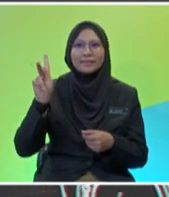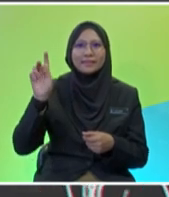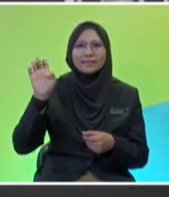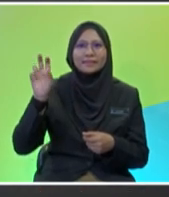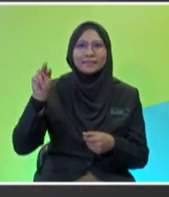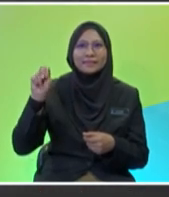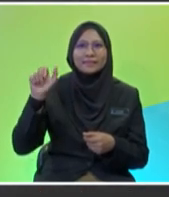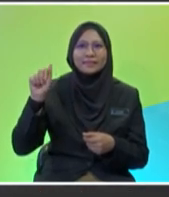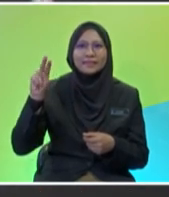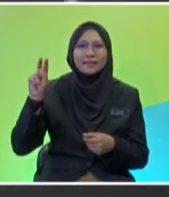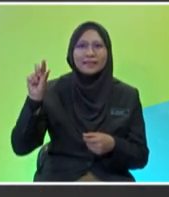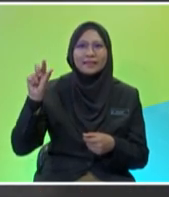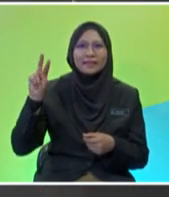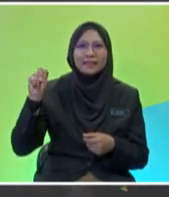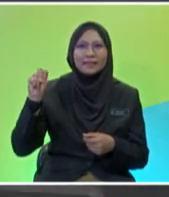dimanakah